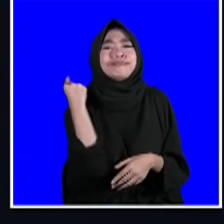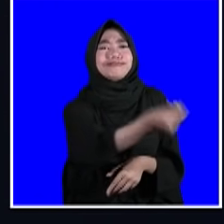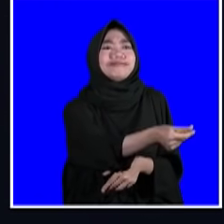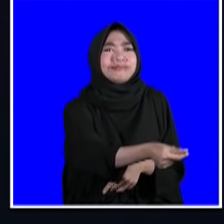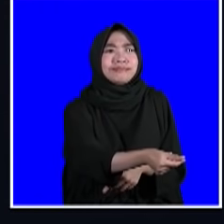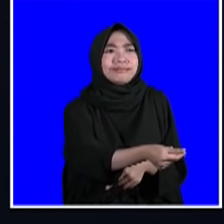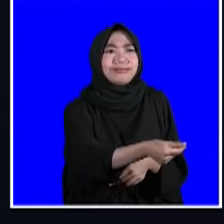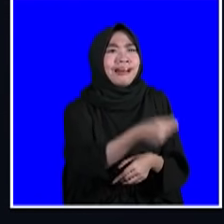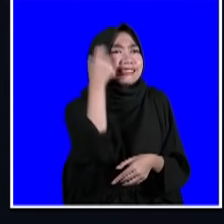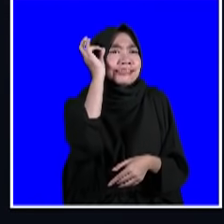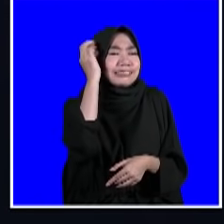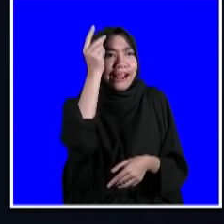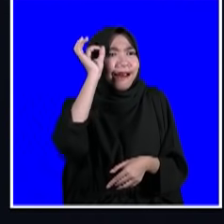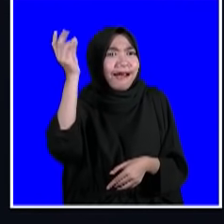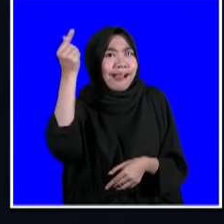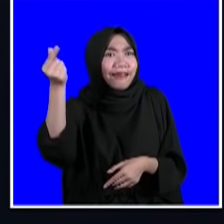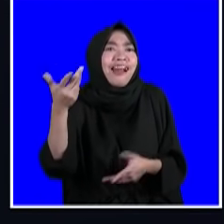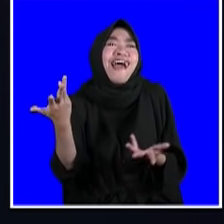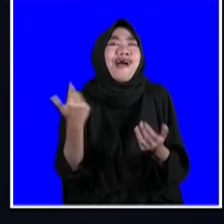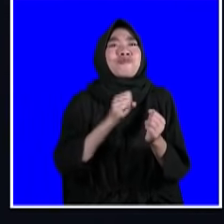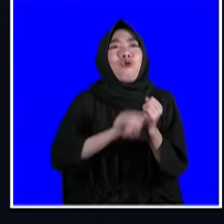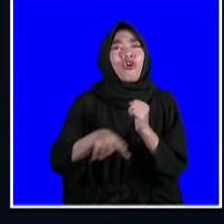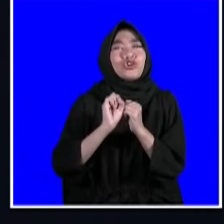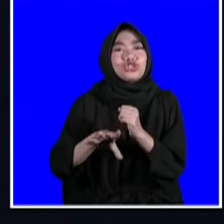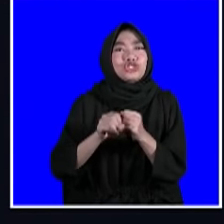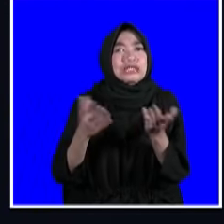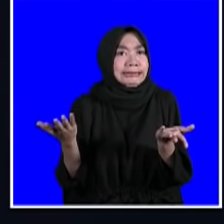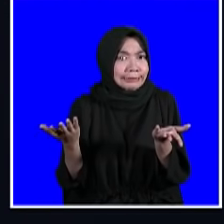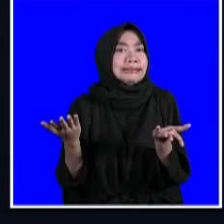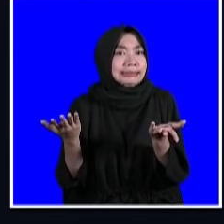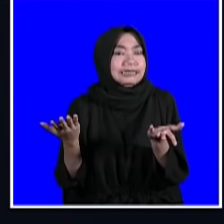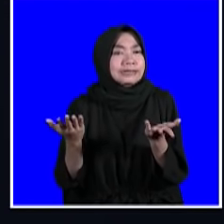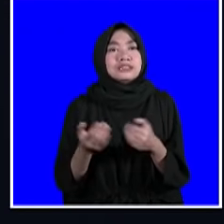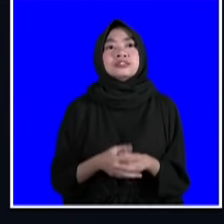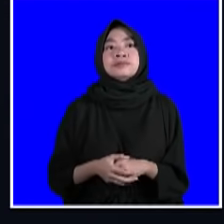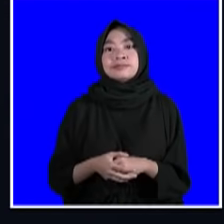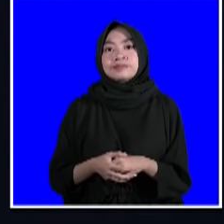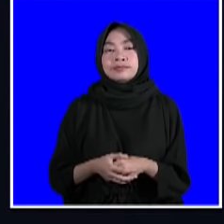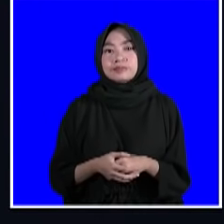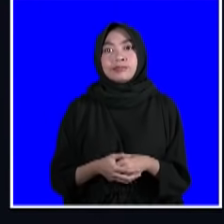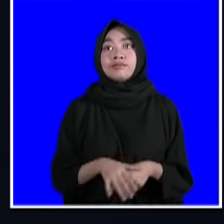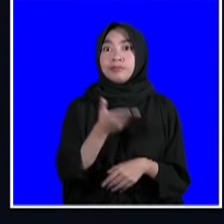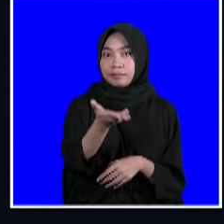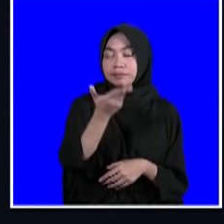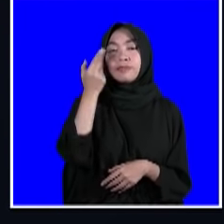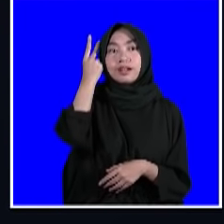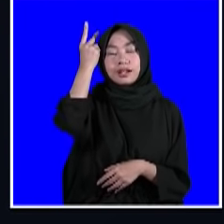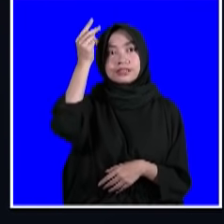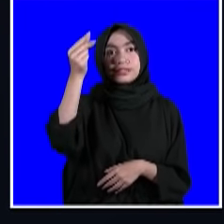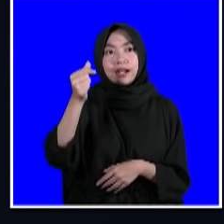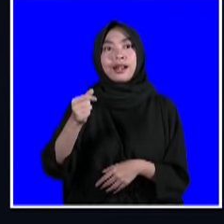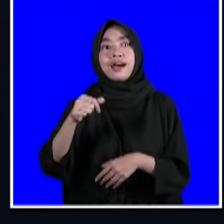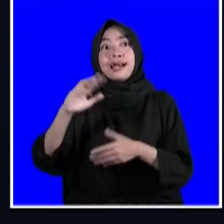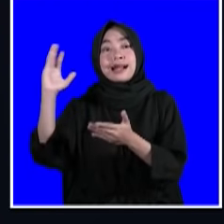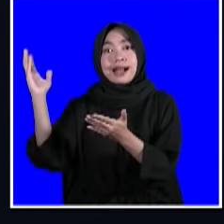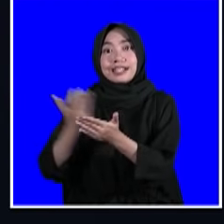tanpa rencana. Jadilah pemborosan. Nah, rencana belanja ini harus kita buat setidaknya 2-3